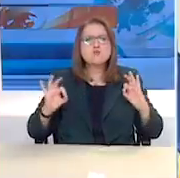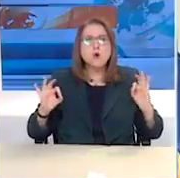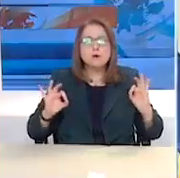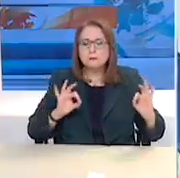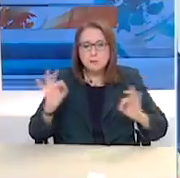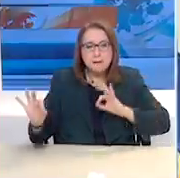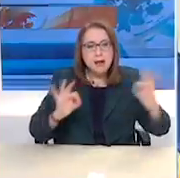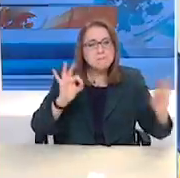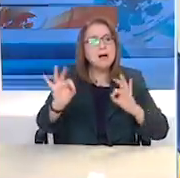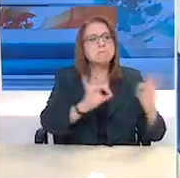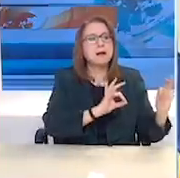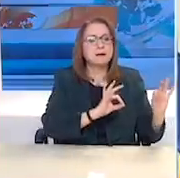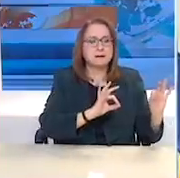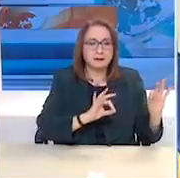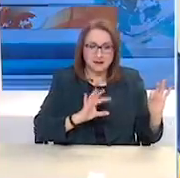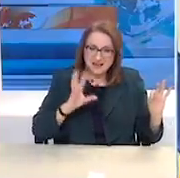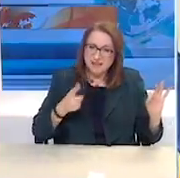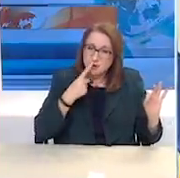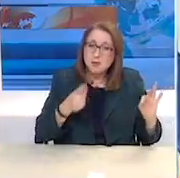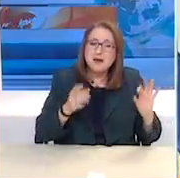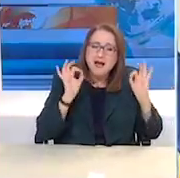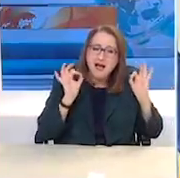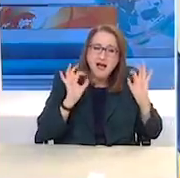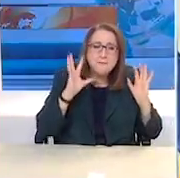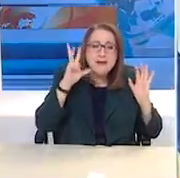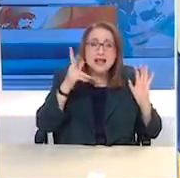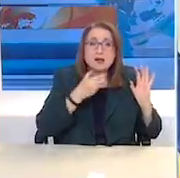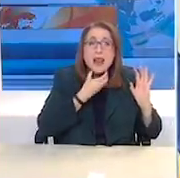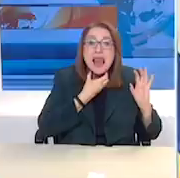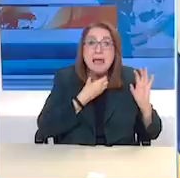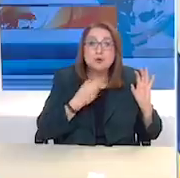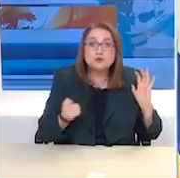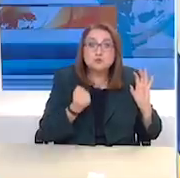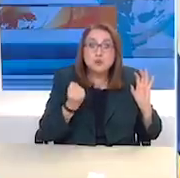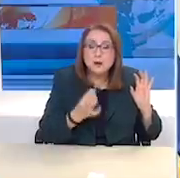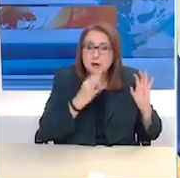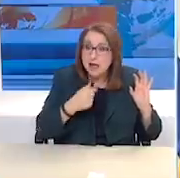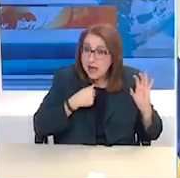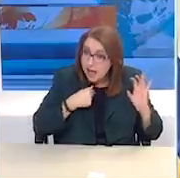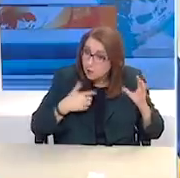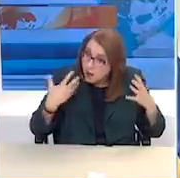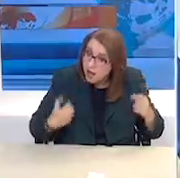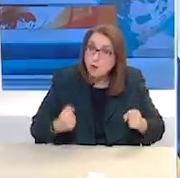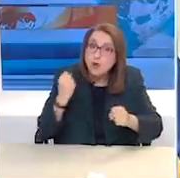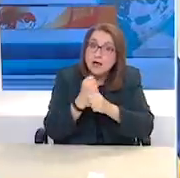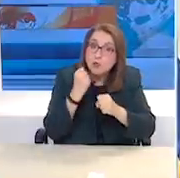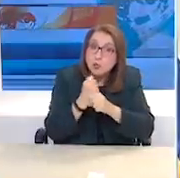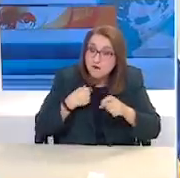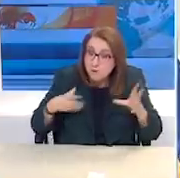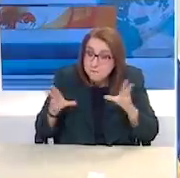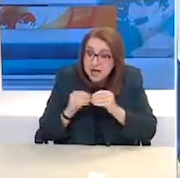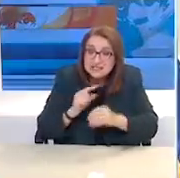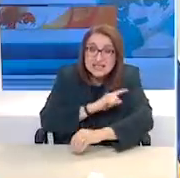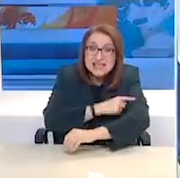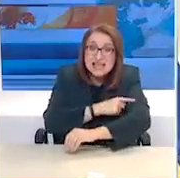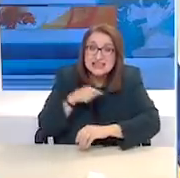είπα το παράδειγμα ακόμα και ένας πονόλαιμος. Πιστέψτε με. Έχω συναδέλφους με ένα πονόλαιμο που είναι φορείς του ιού σε πολύ